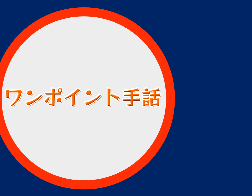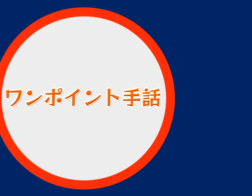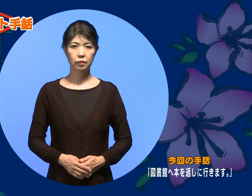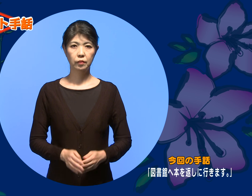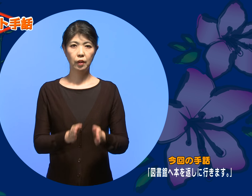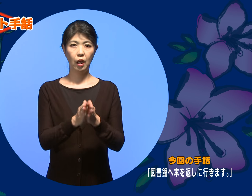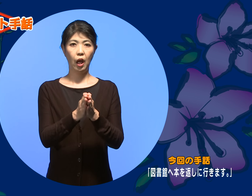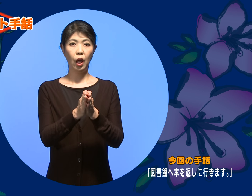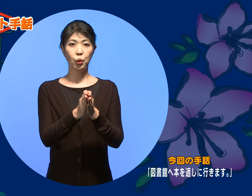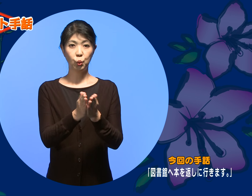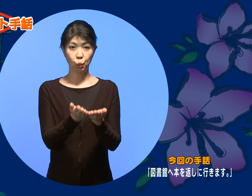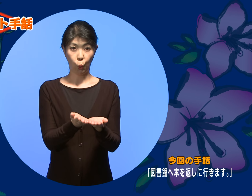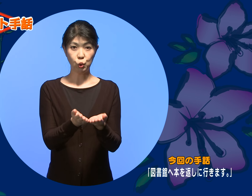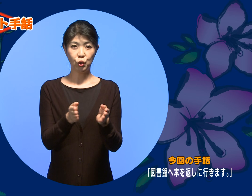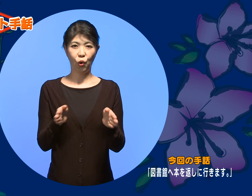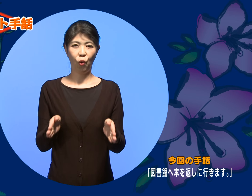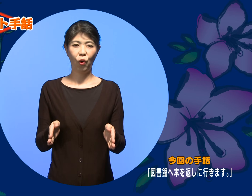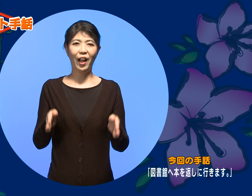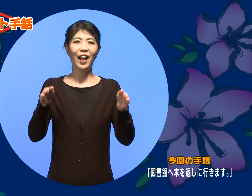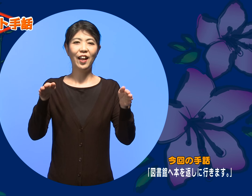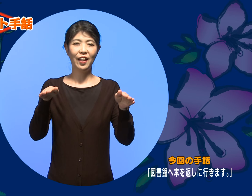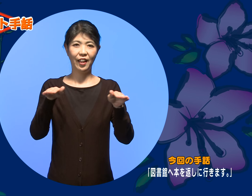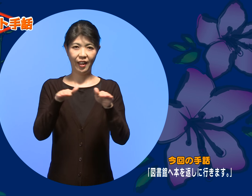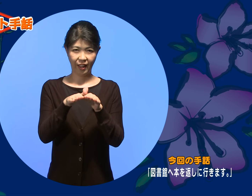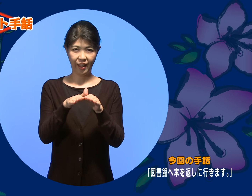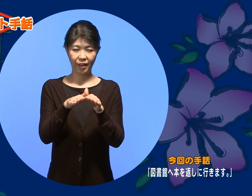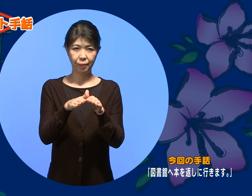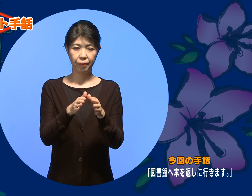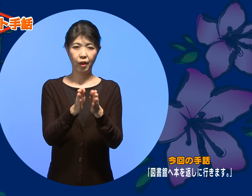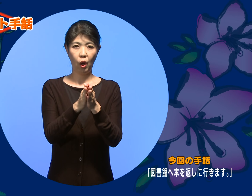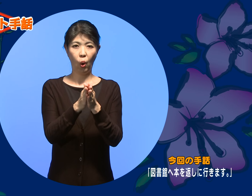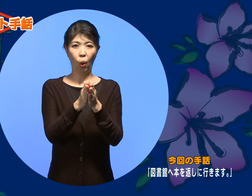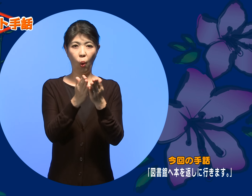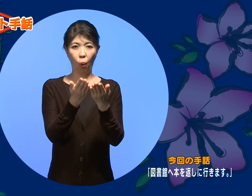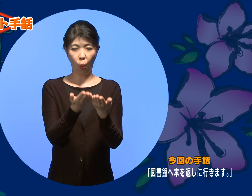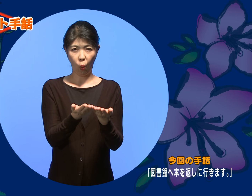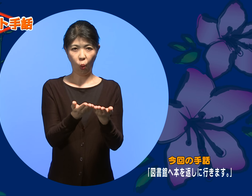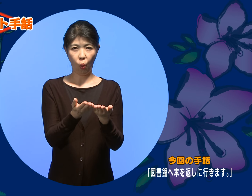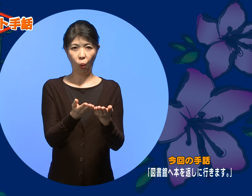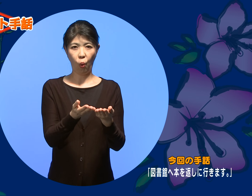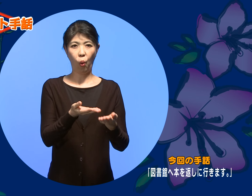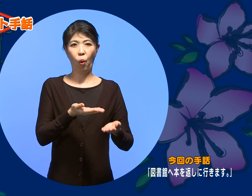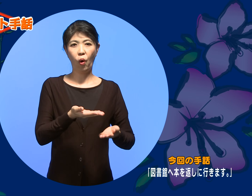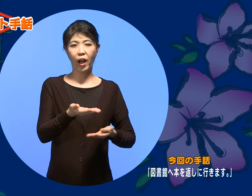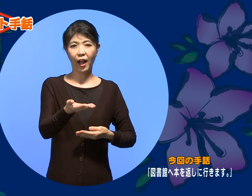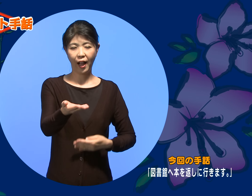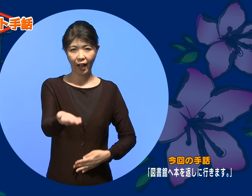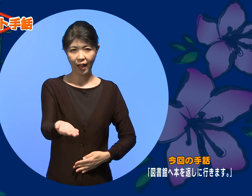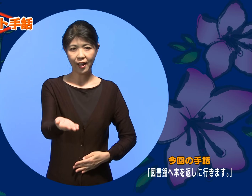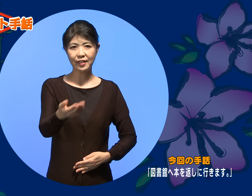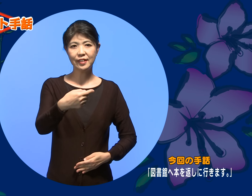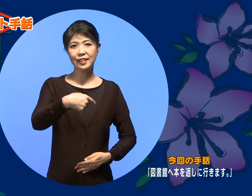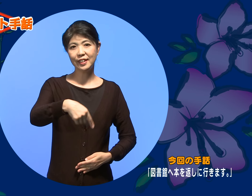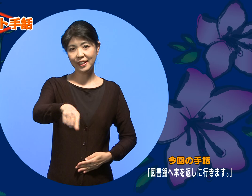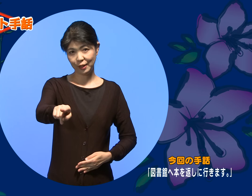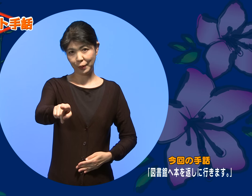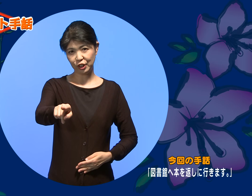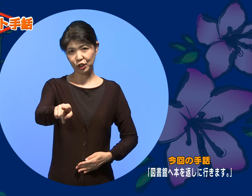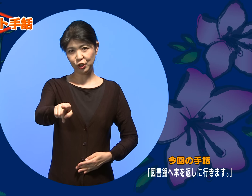ああん図書館へ本も監視に行けばん